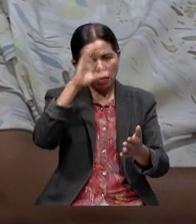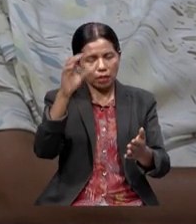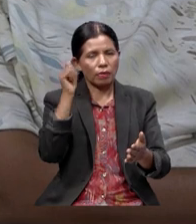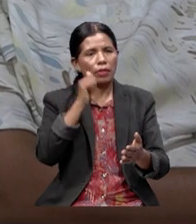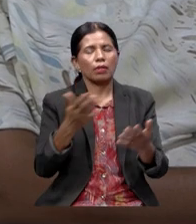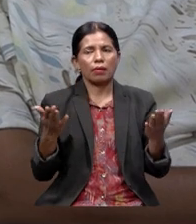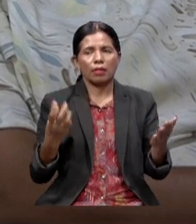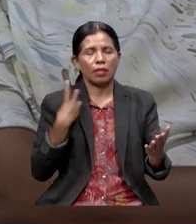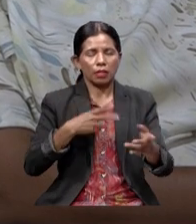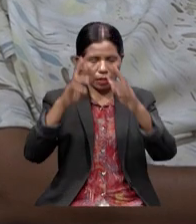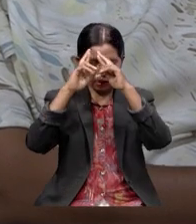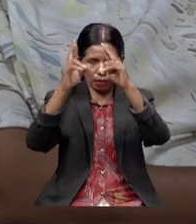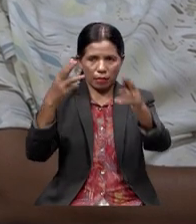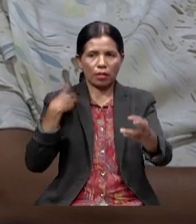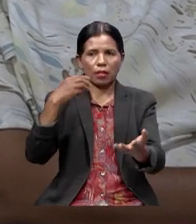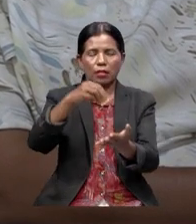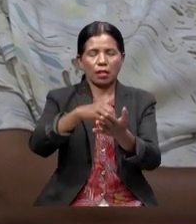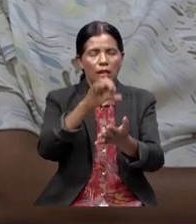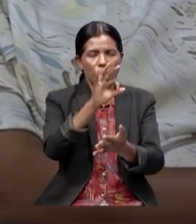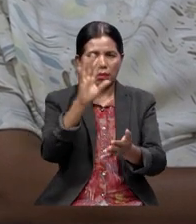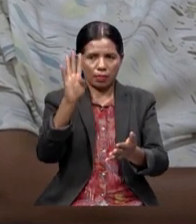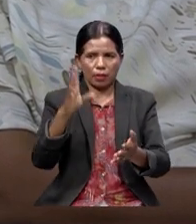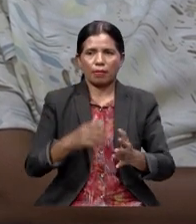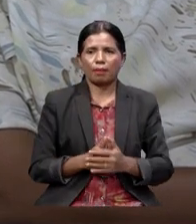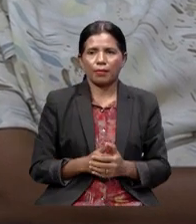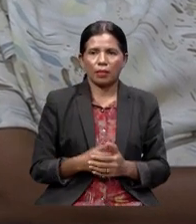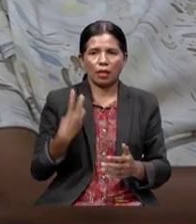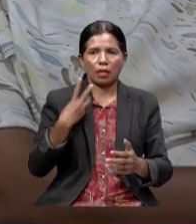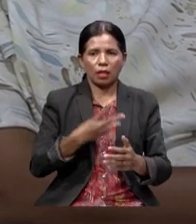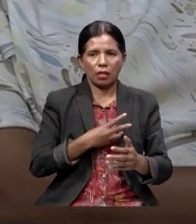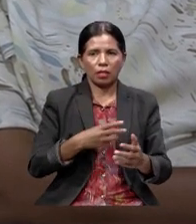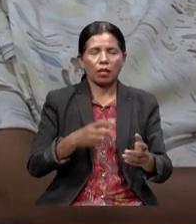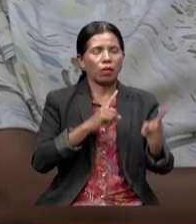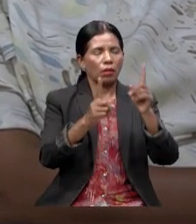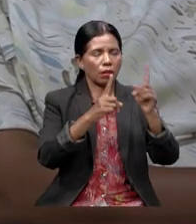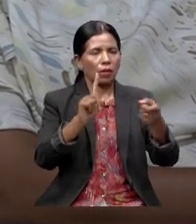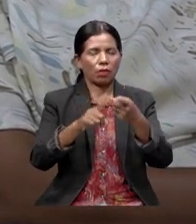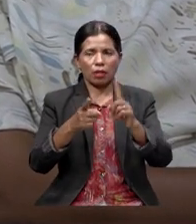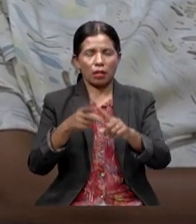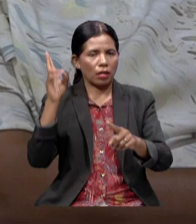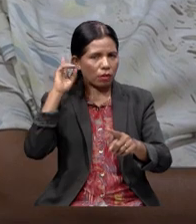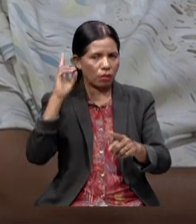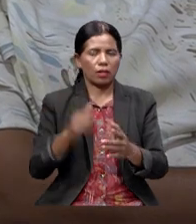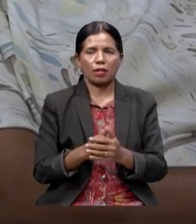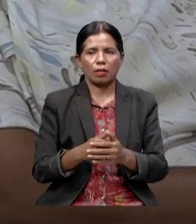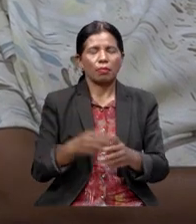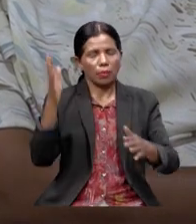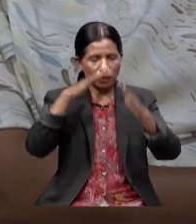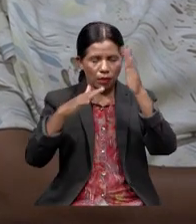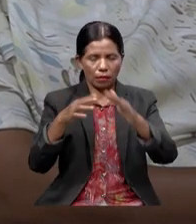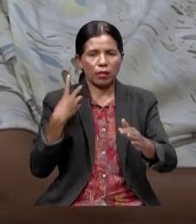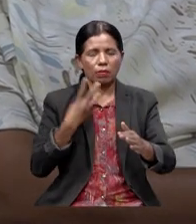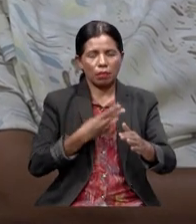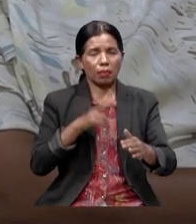saya itu lah respect orang maka kita tahu ia media sosial. Oh, itu kontrol buat kolega orang. Mak itu terus problem ni, itu lah maka. Tapi itu maka